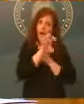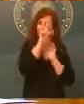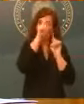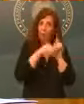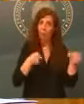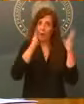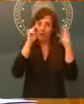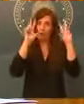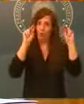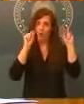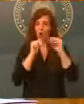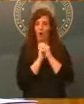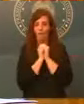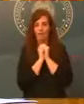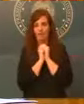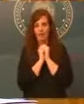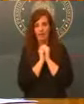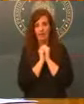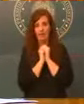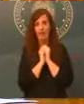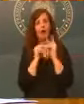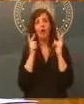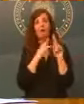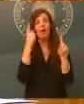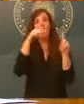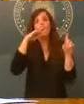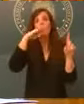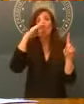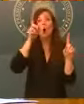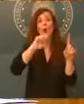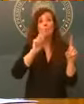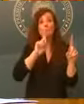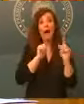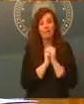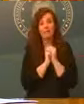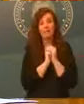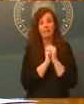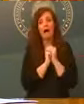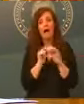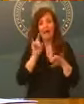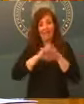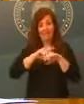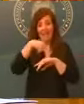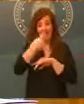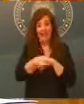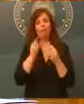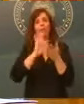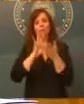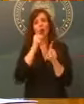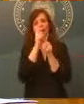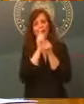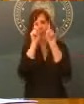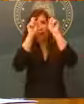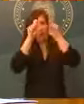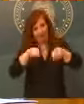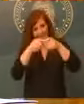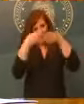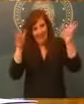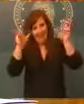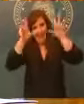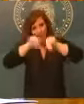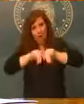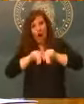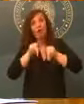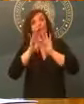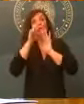Ma non basta solo quello. La scuola a settembre deve riaprire non soltanto in un'ottica di sicurezza, ma deve riaprire un'ottica